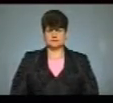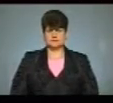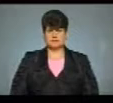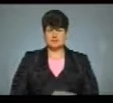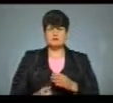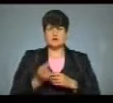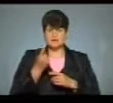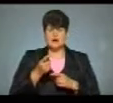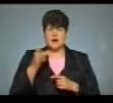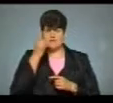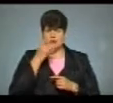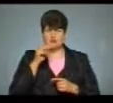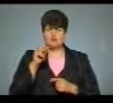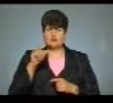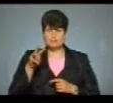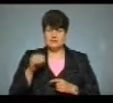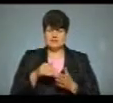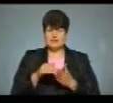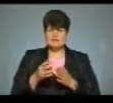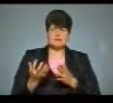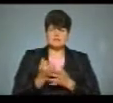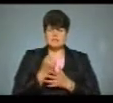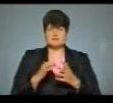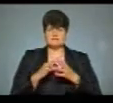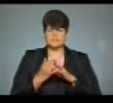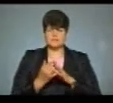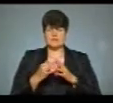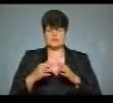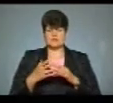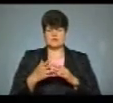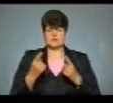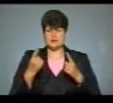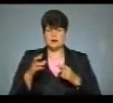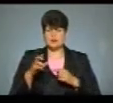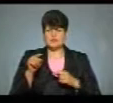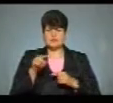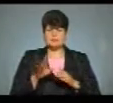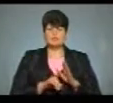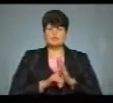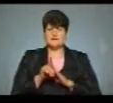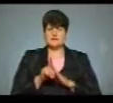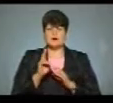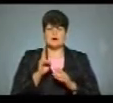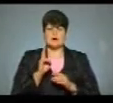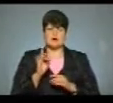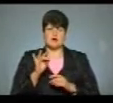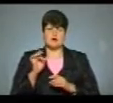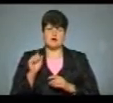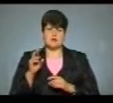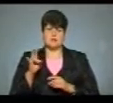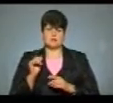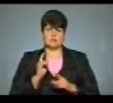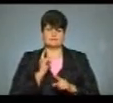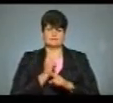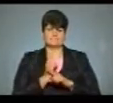Спалах африканської чуми свиней виявили в селищі Велика Березовиця Тернопільського району. Там великий карантин, повідомив черговий обласного управління цивільного